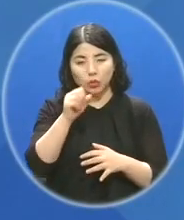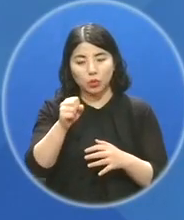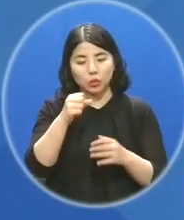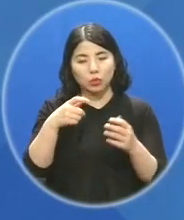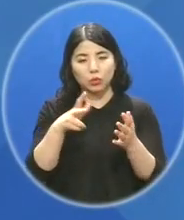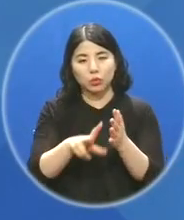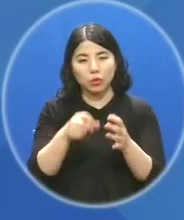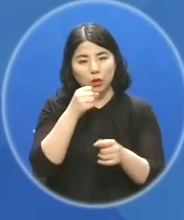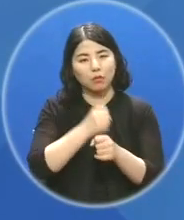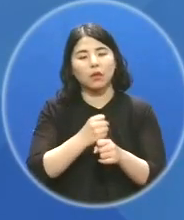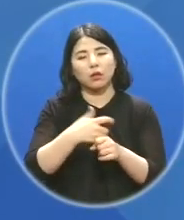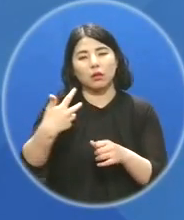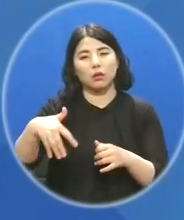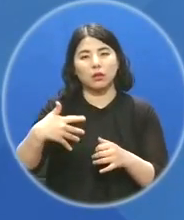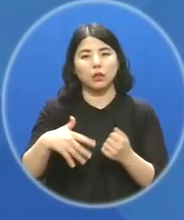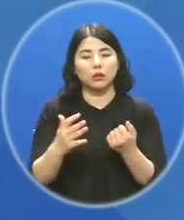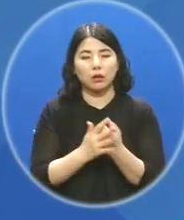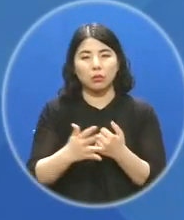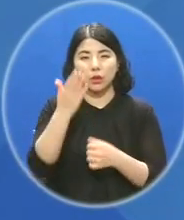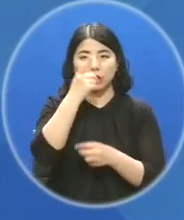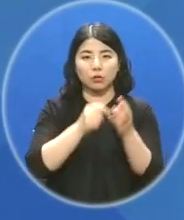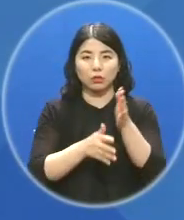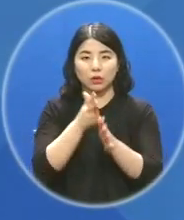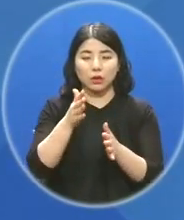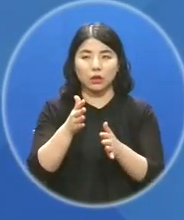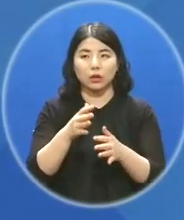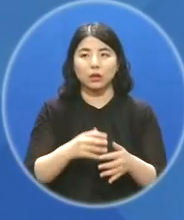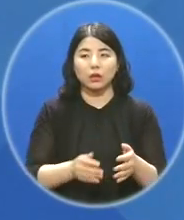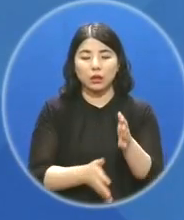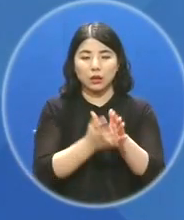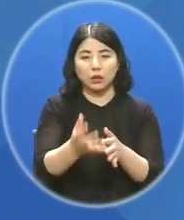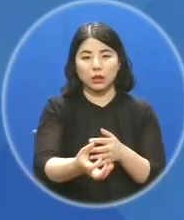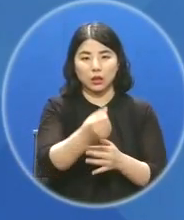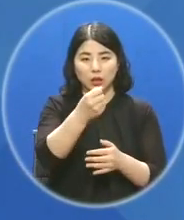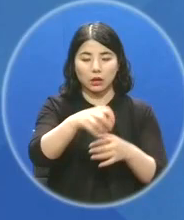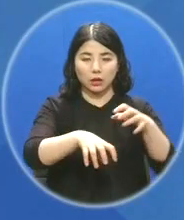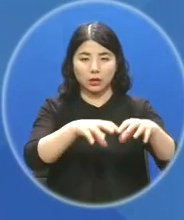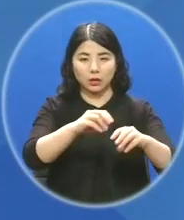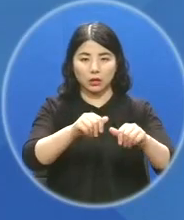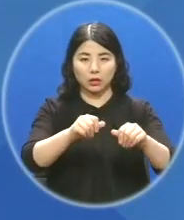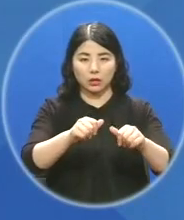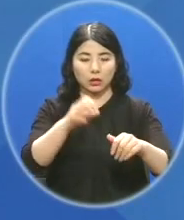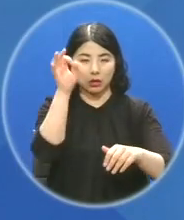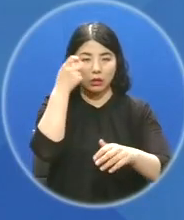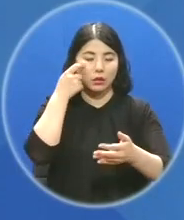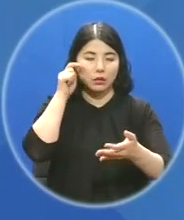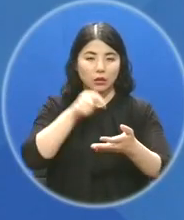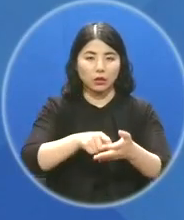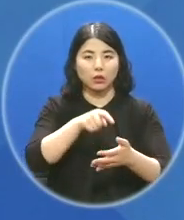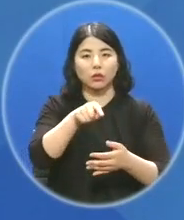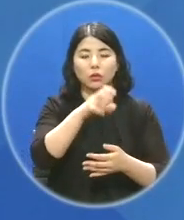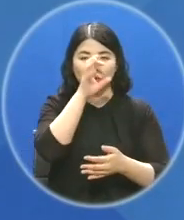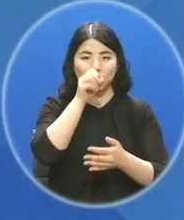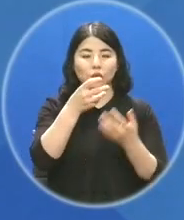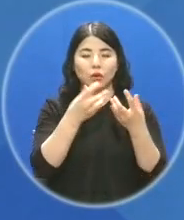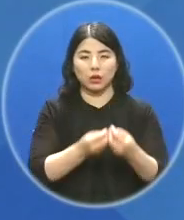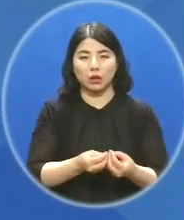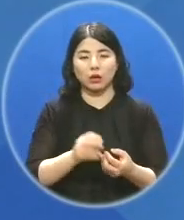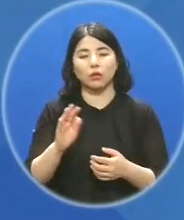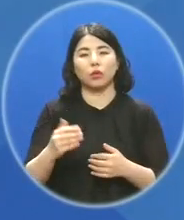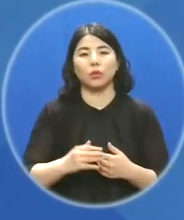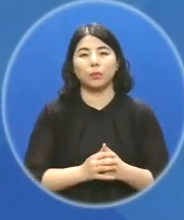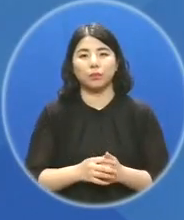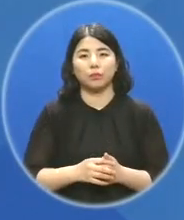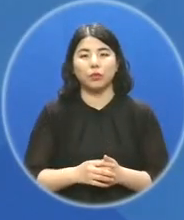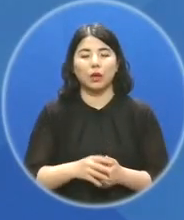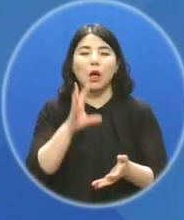그러니까 그 청주시에서 그 시유지 그 찾아내기 그 이런 조례 같은 건 굉장히 좋은 조례에 해당됩니다. 그래서